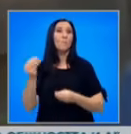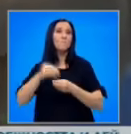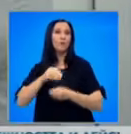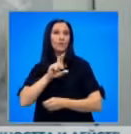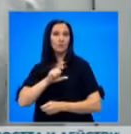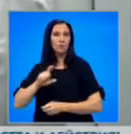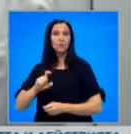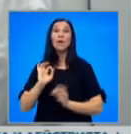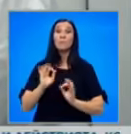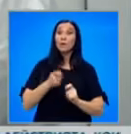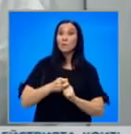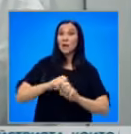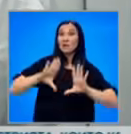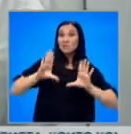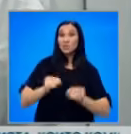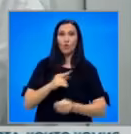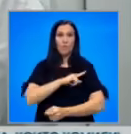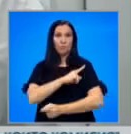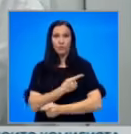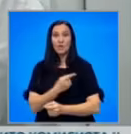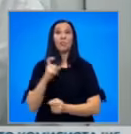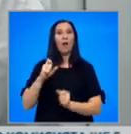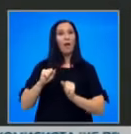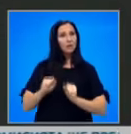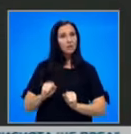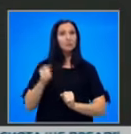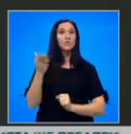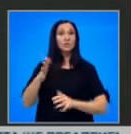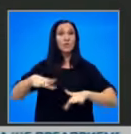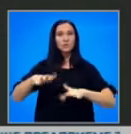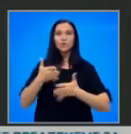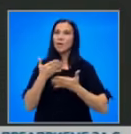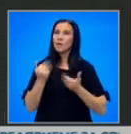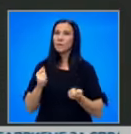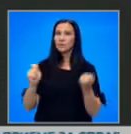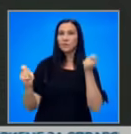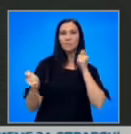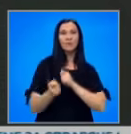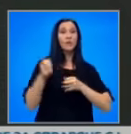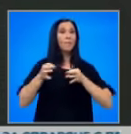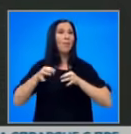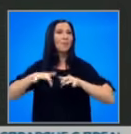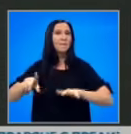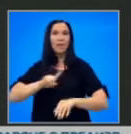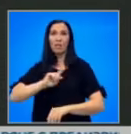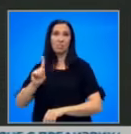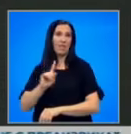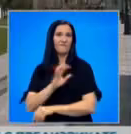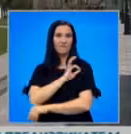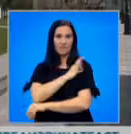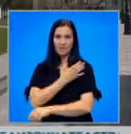дози. Нека направим всичко по силите си, за да гарантираме, че тази ситуация няма да се превърне в пандемия на